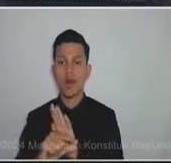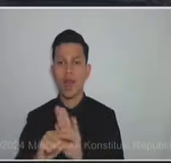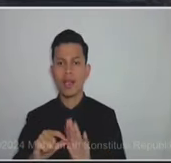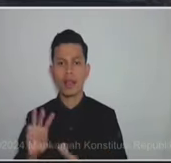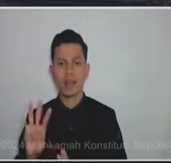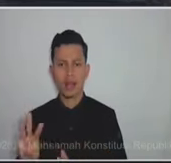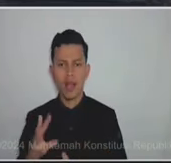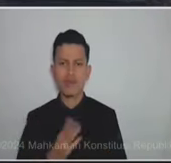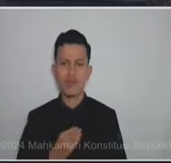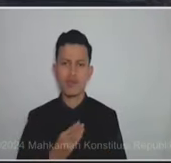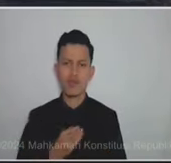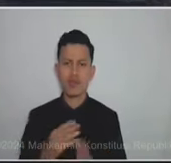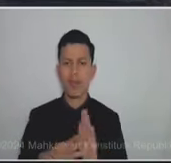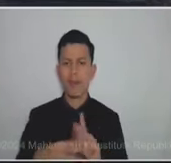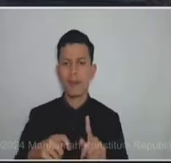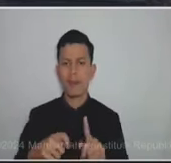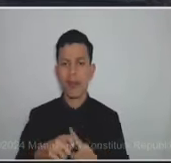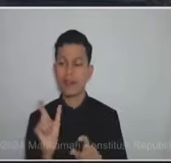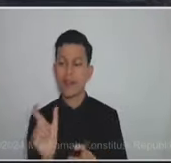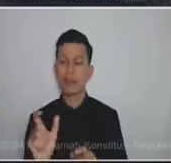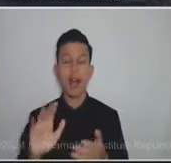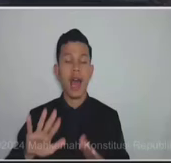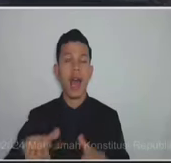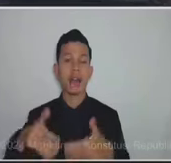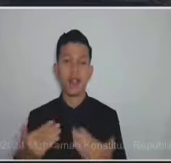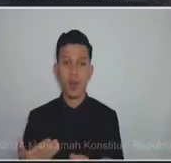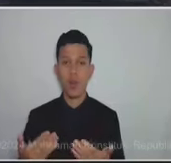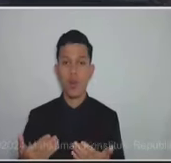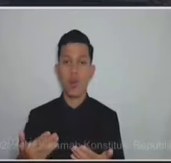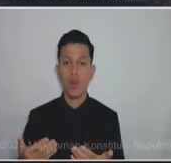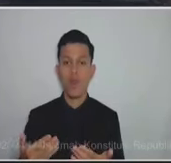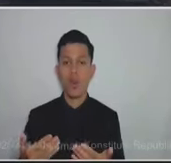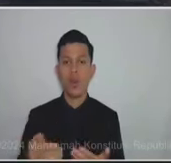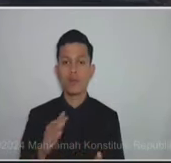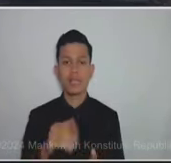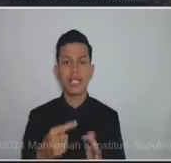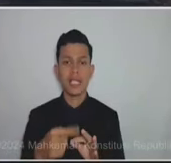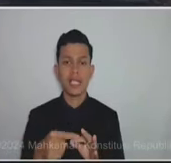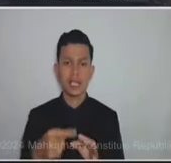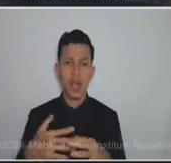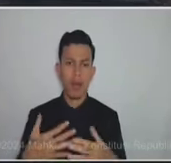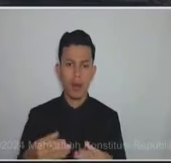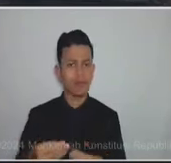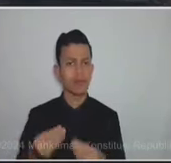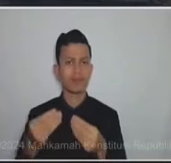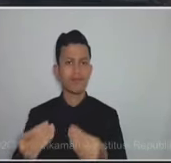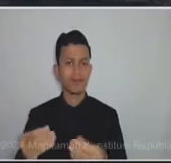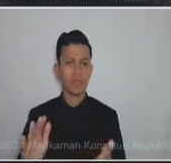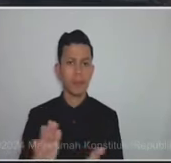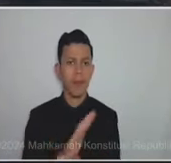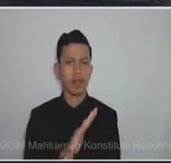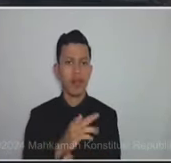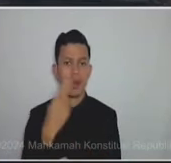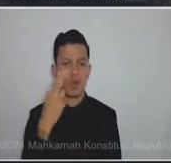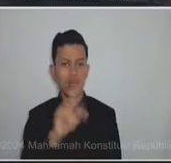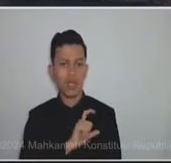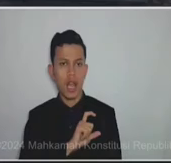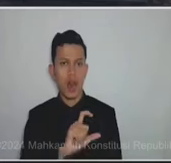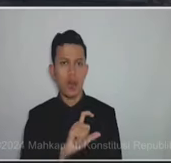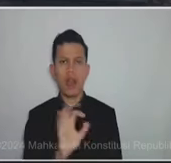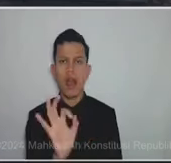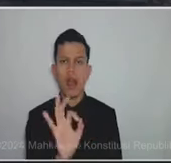kata atau dalam pasal 40 ayat 1 undangundang 10 2016 pada prinsipnya membuka peluang bagi calon dari partai yang tidak memiliki kurusi di